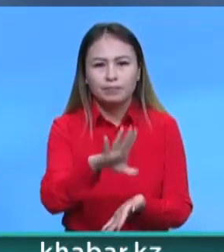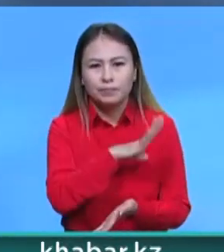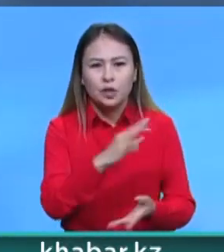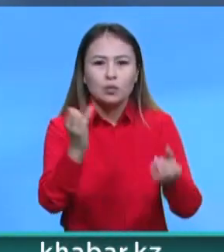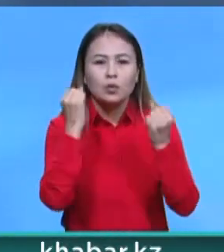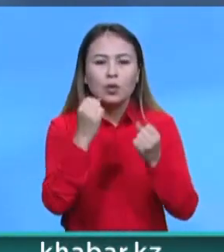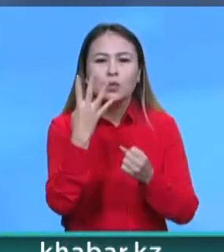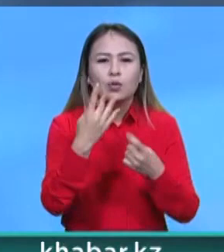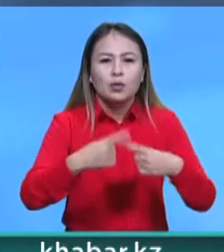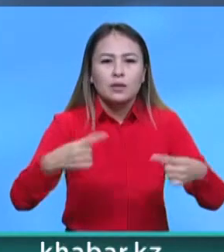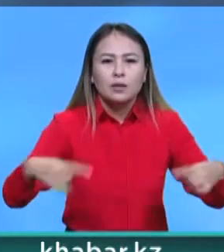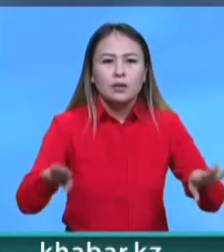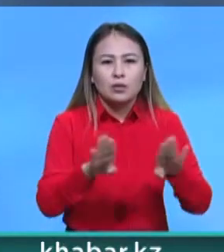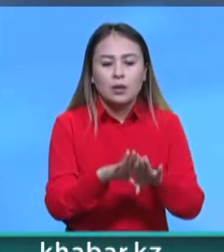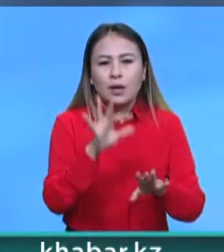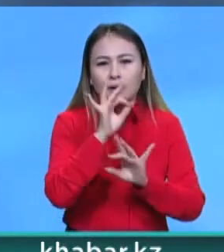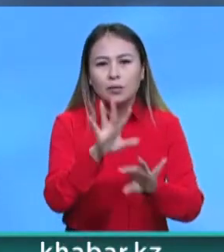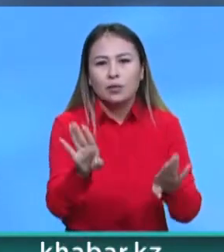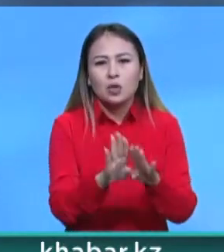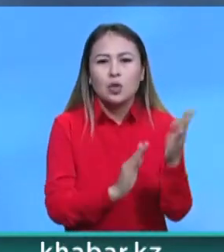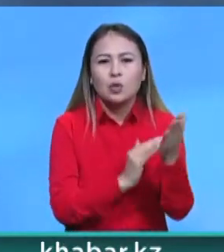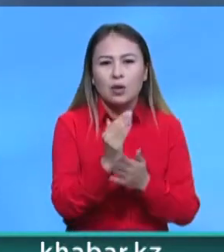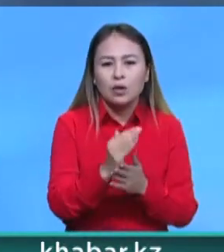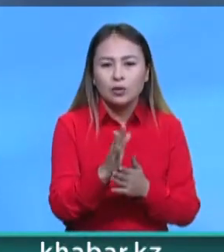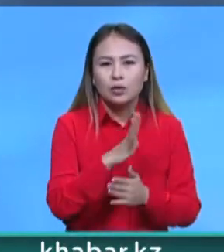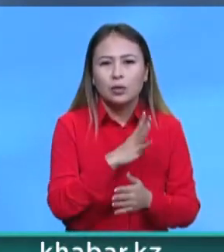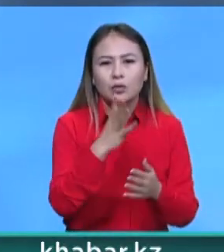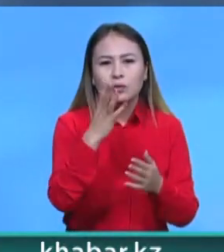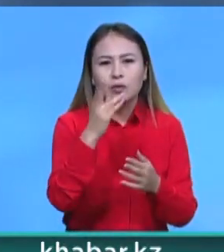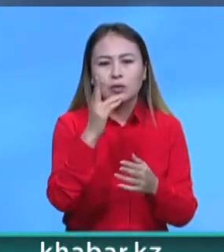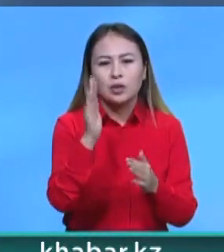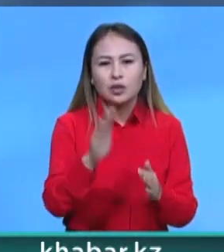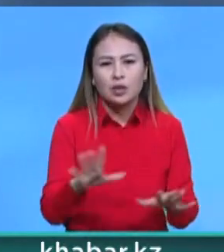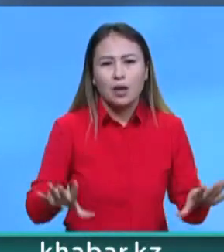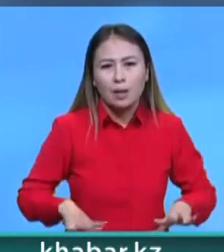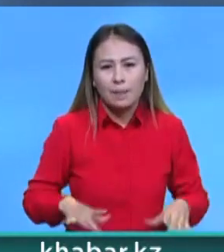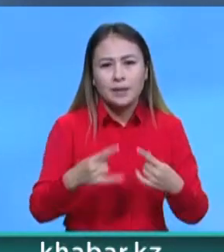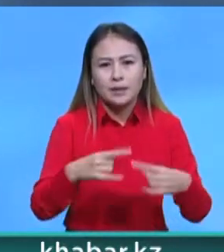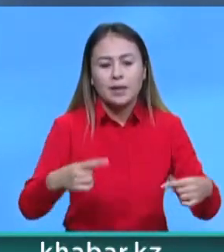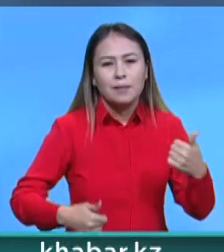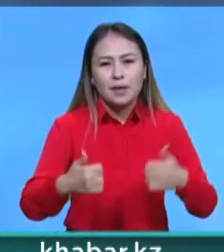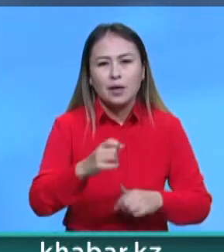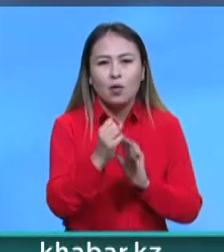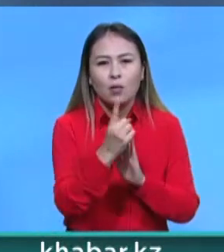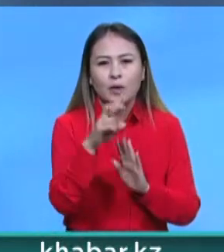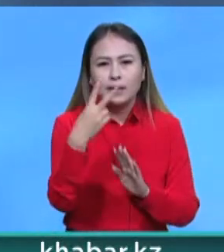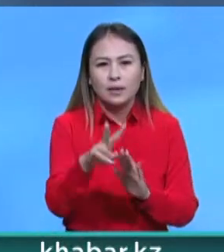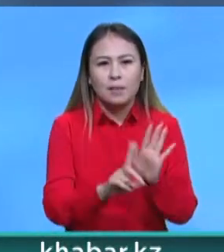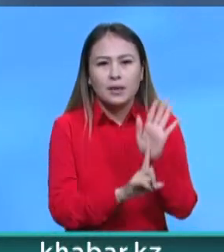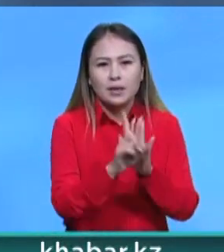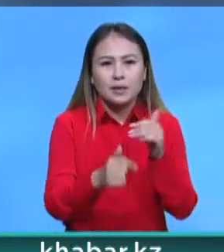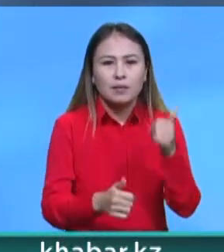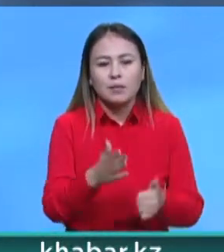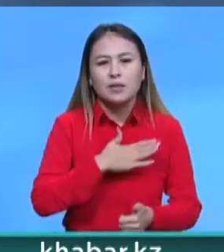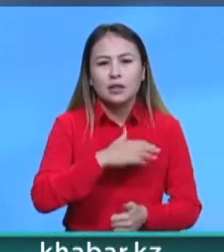Олар ұлттық спорттың 4 түрінен сынға түседі. Атап айтқанда жорға, құнан, кіші аламан және аламан бәйге. Сағат 11:20-да